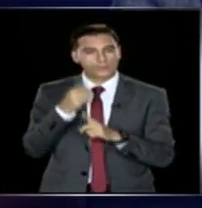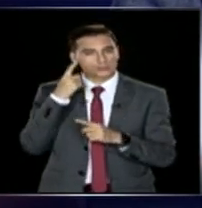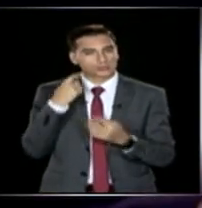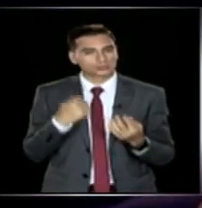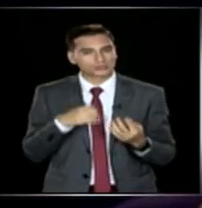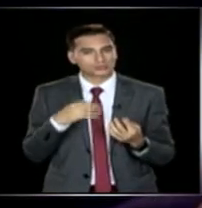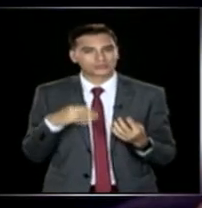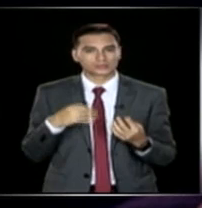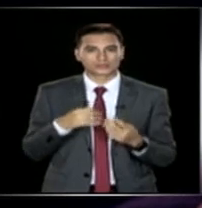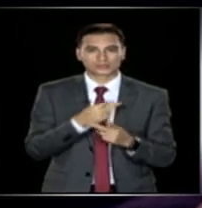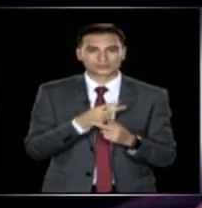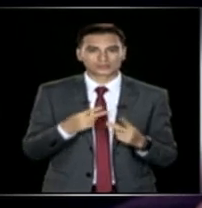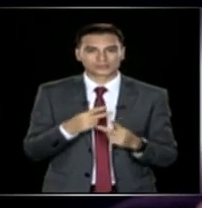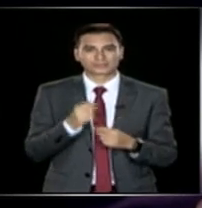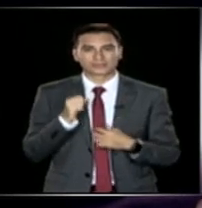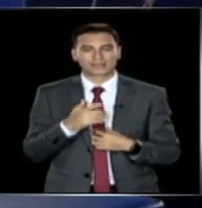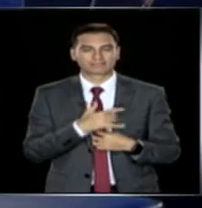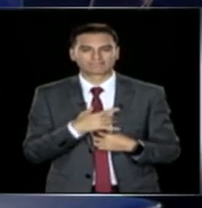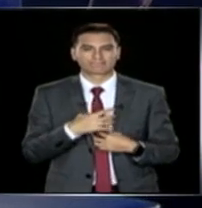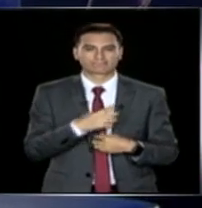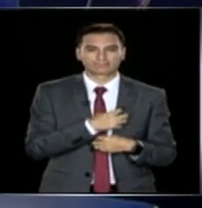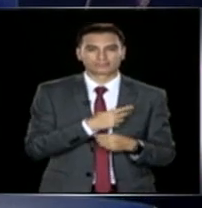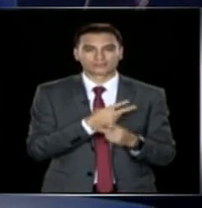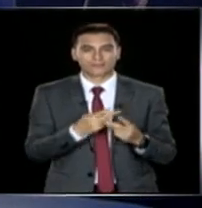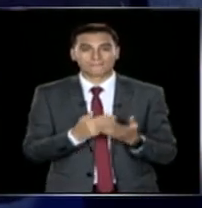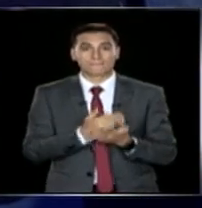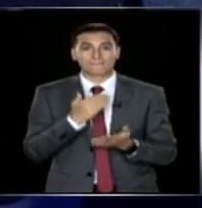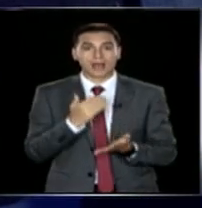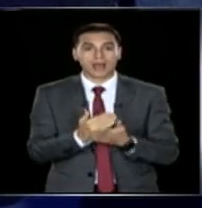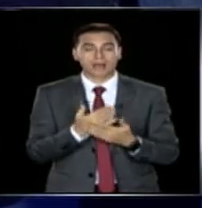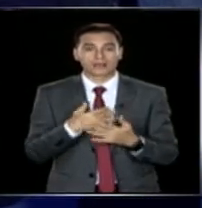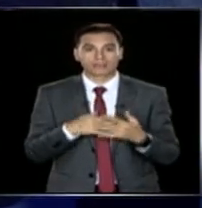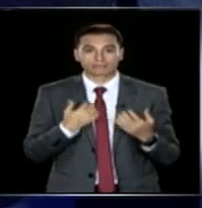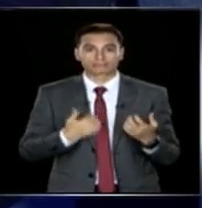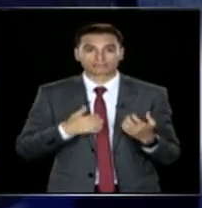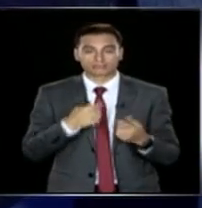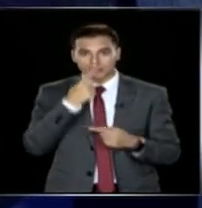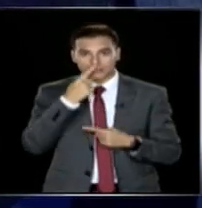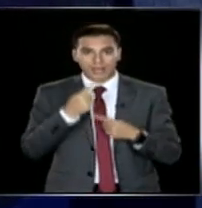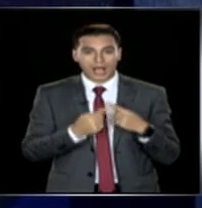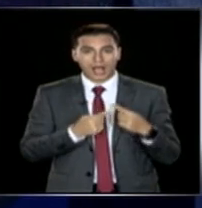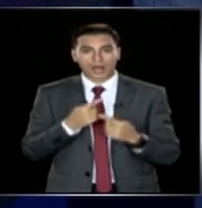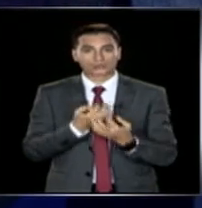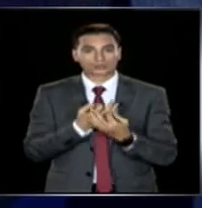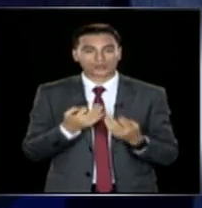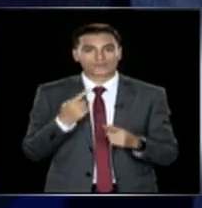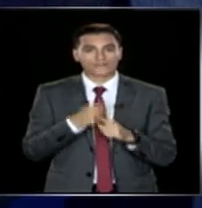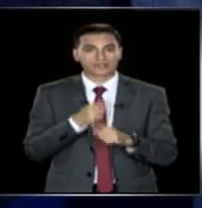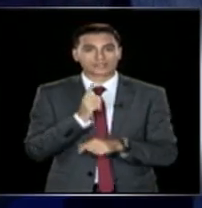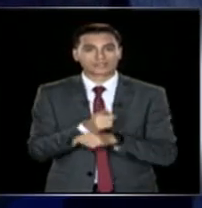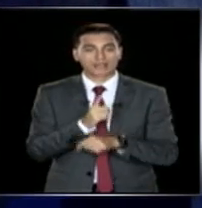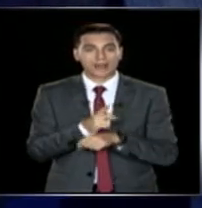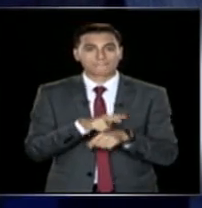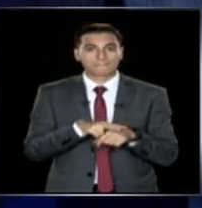الالات الحزينه بوجه عام، وبعدين مع تدور الوقت ابتديت اتمكن فيها اكتر، واخدت دراسه حره في معهد